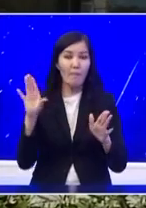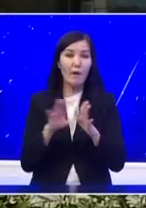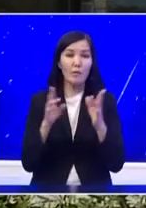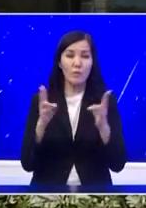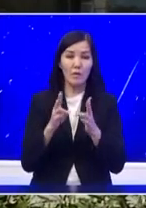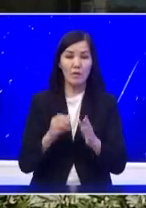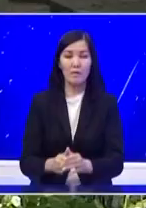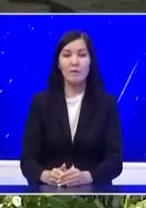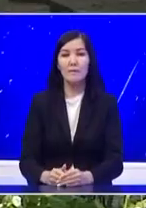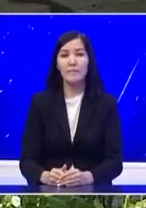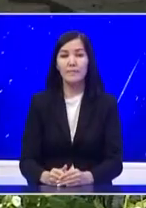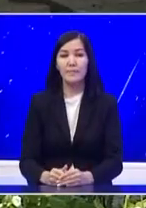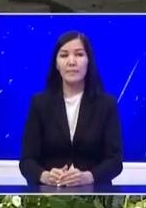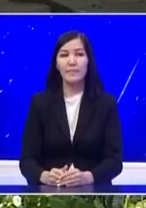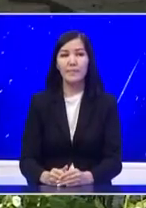жақсы болар еді.